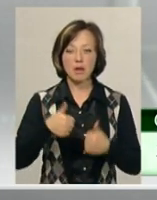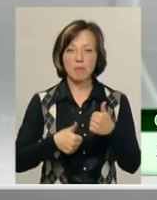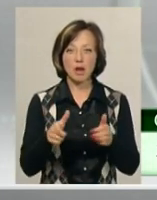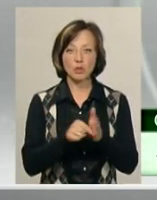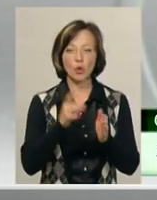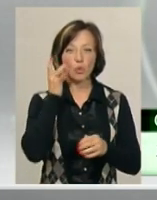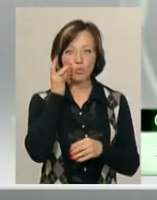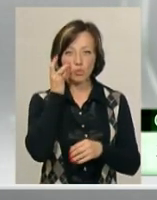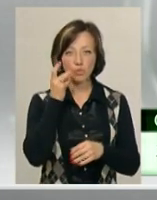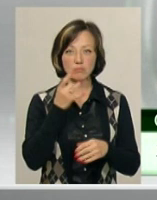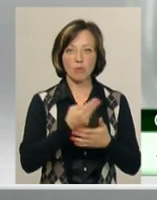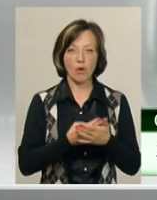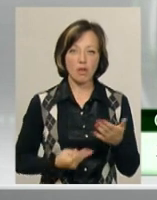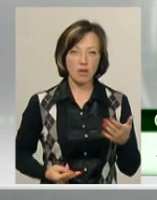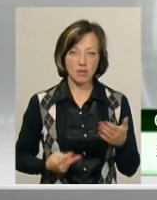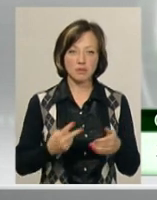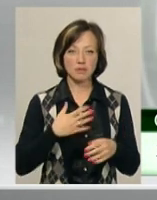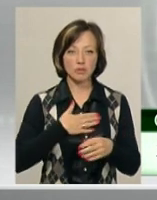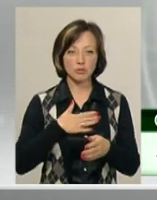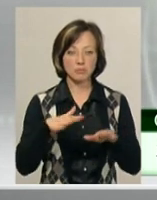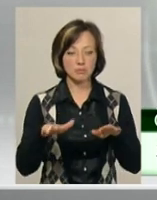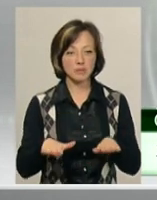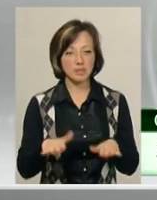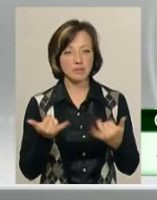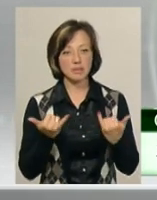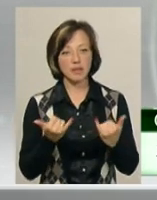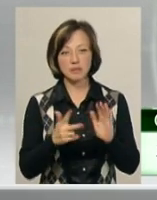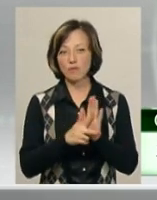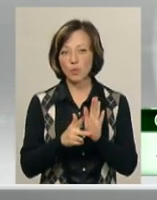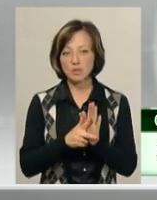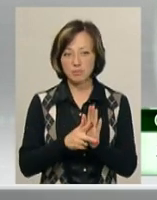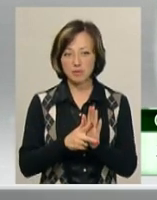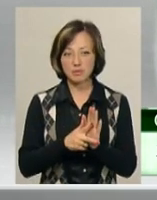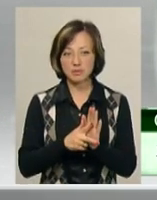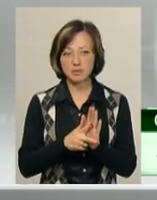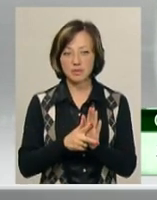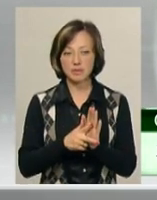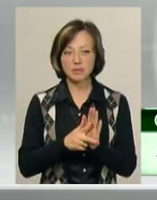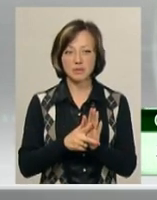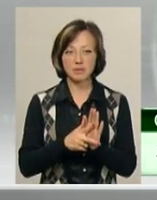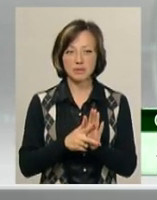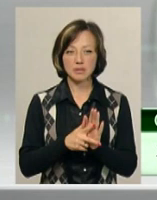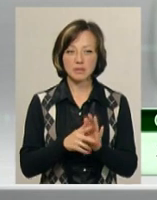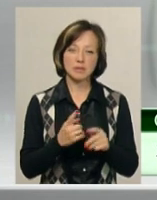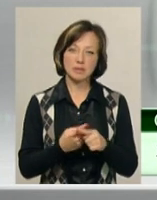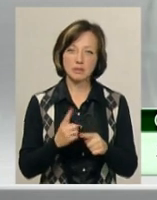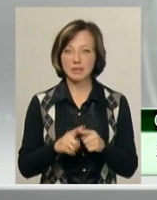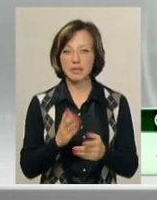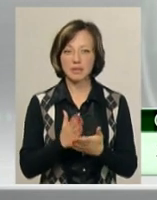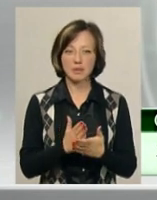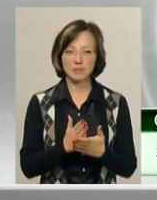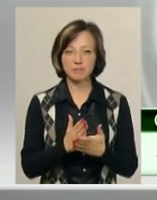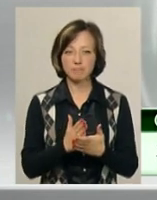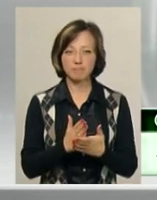Румунією і Латвією ми програли. Наше місце наразі є 8-м, що є певною,